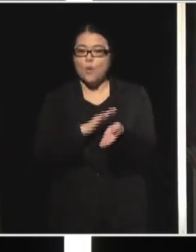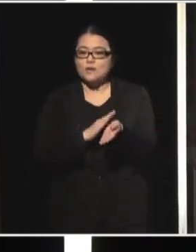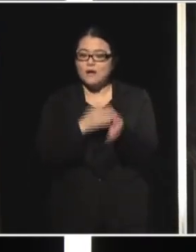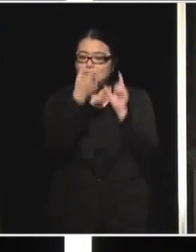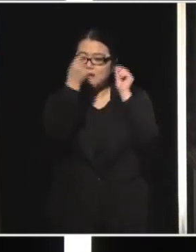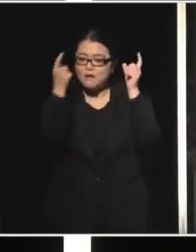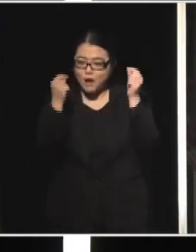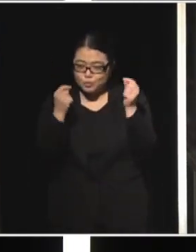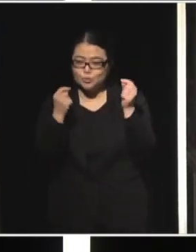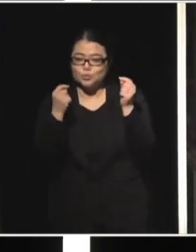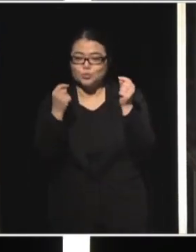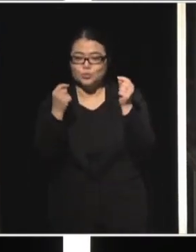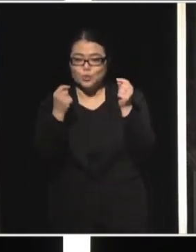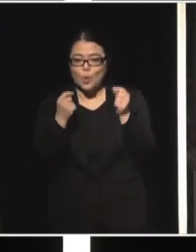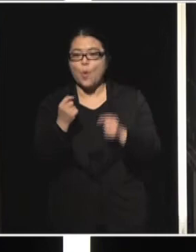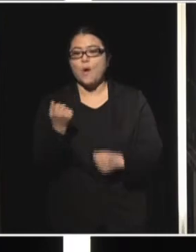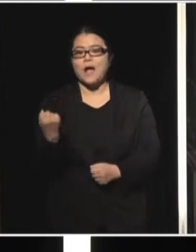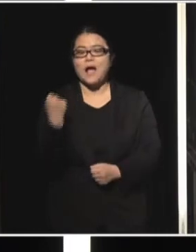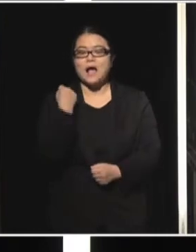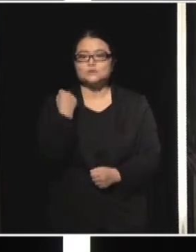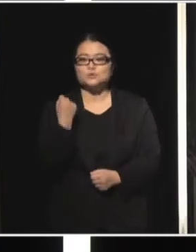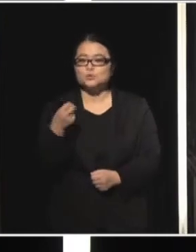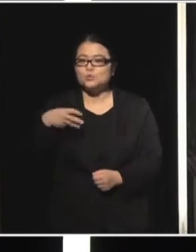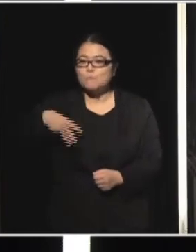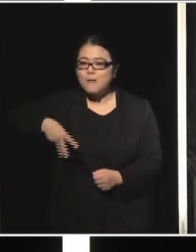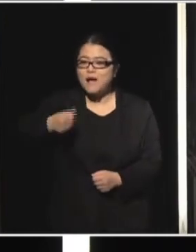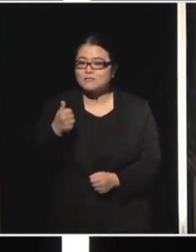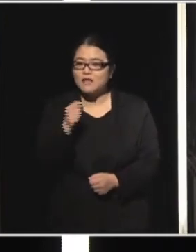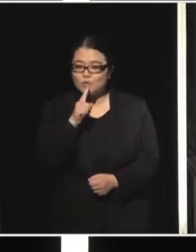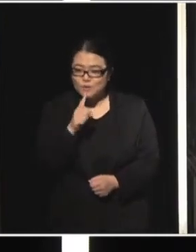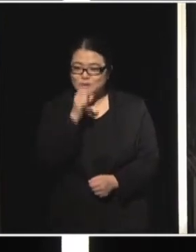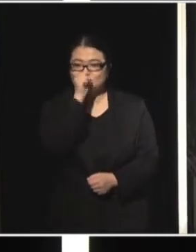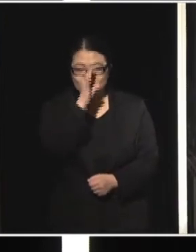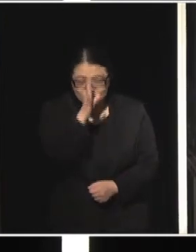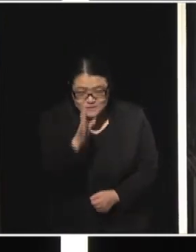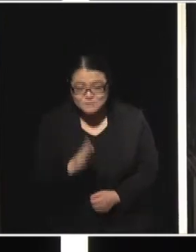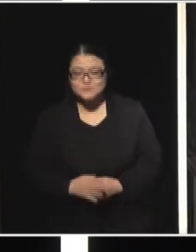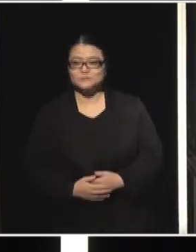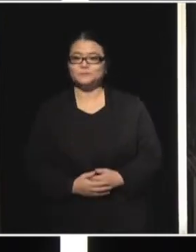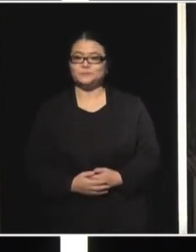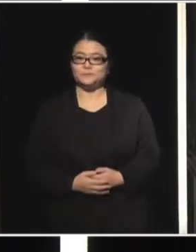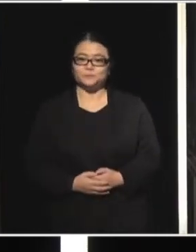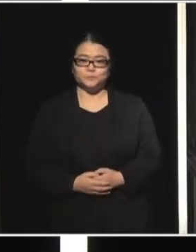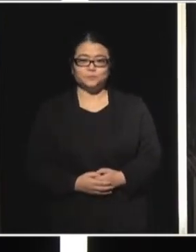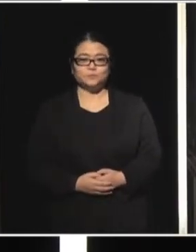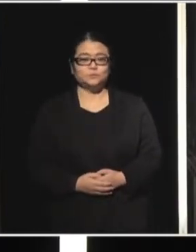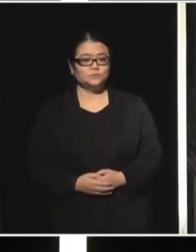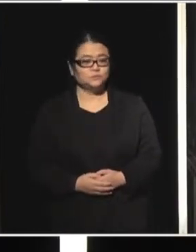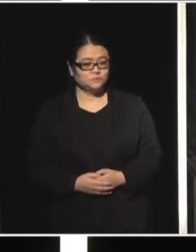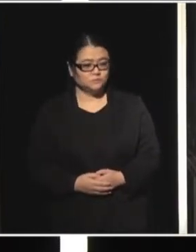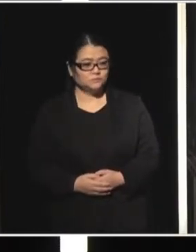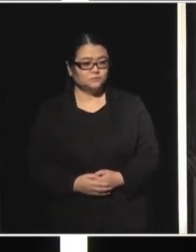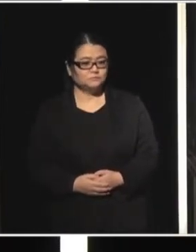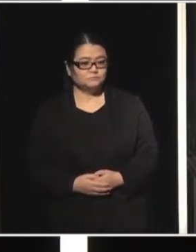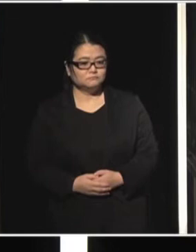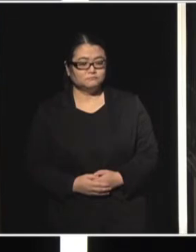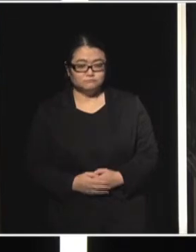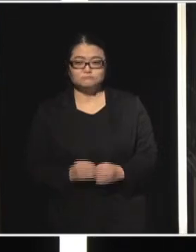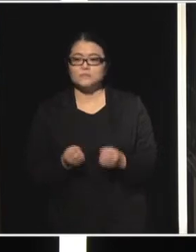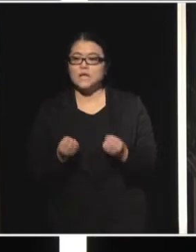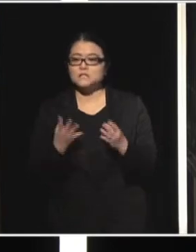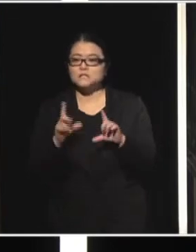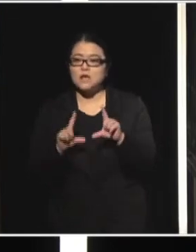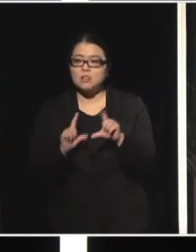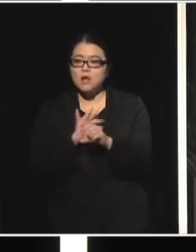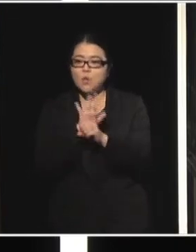使用ないかをやっています勝俣範之と申しますどうぞよろしくお願いしますまああの新型コロナの